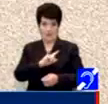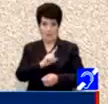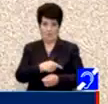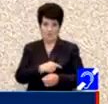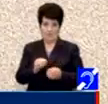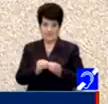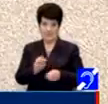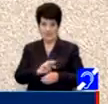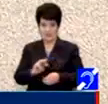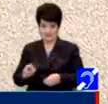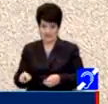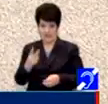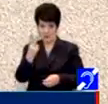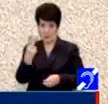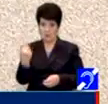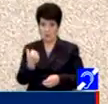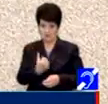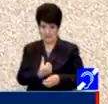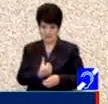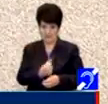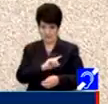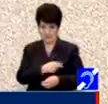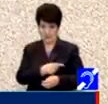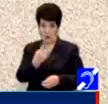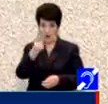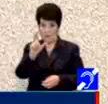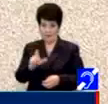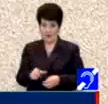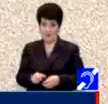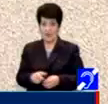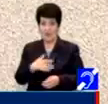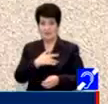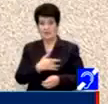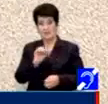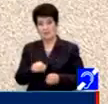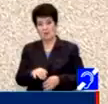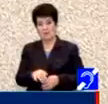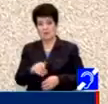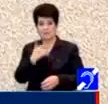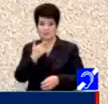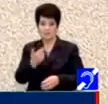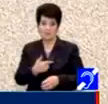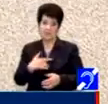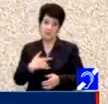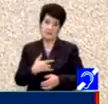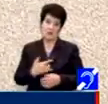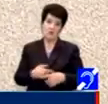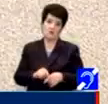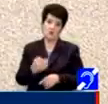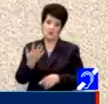de 10.000 de semnături în 2 săptămâni și ca cineva, o singură persoană, aparent să poată să descalifice semnăturile că lui îi se pare cu aceeași